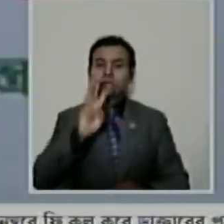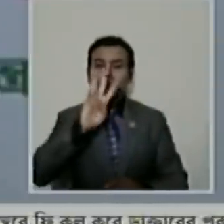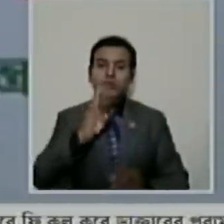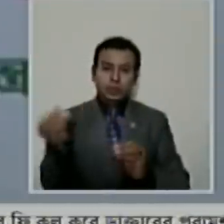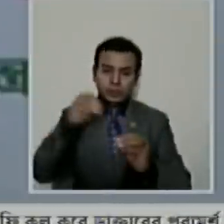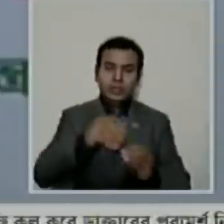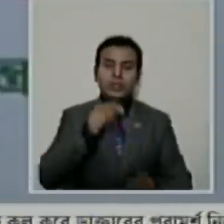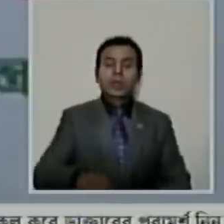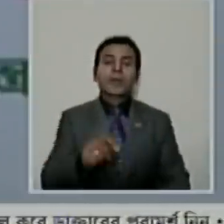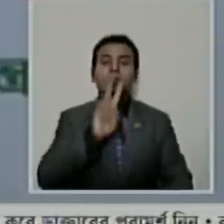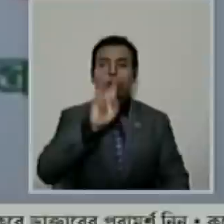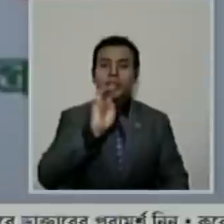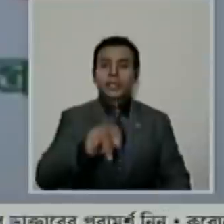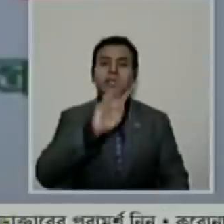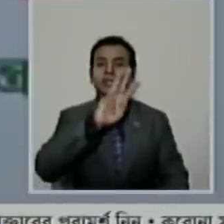কোয়ারেন্টাইনে